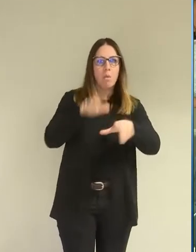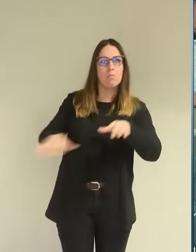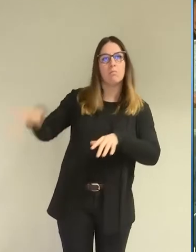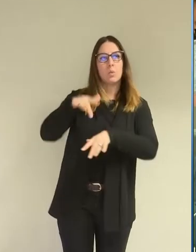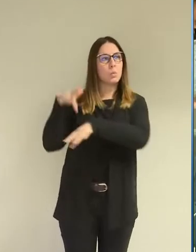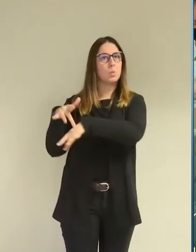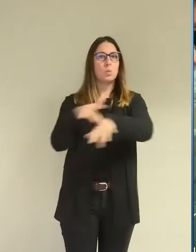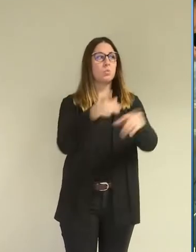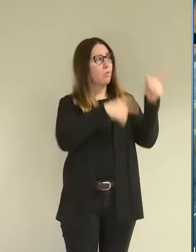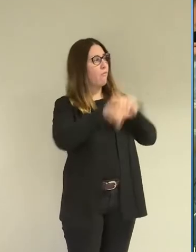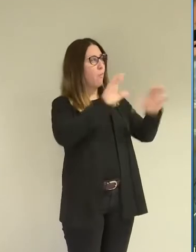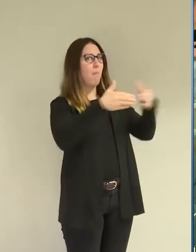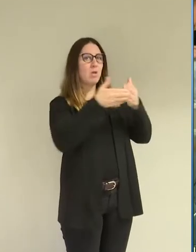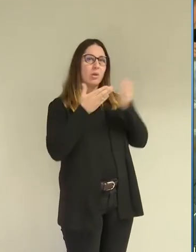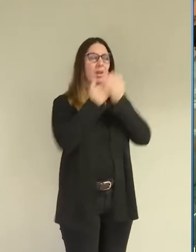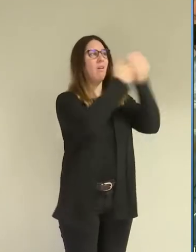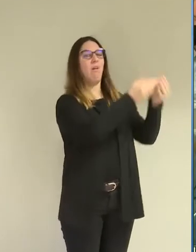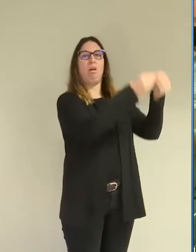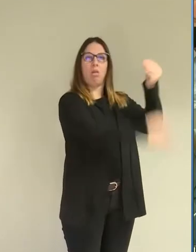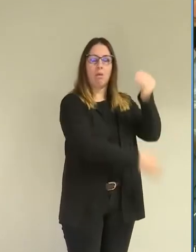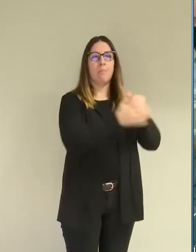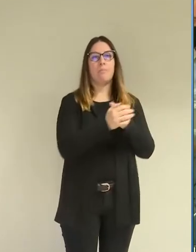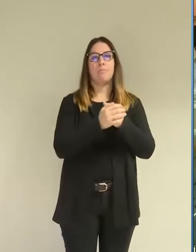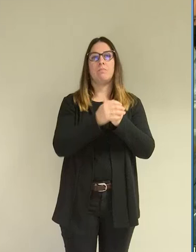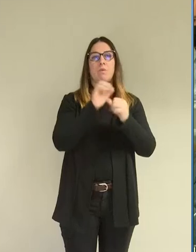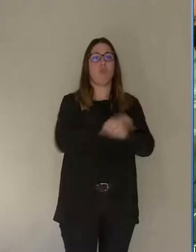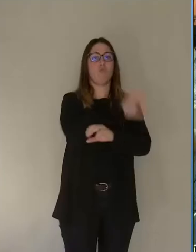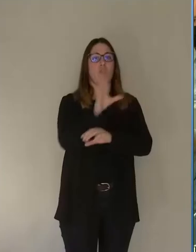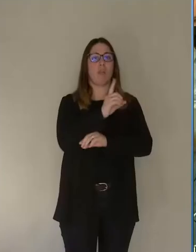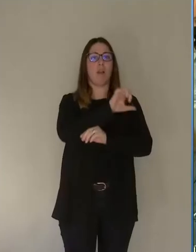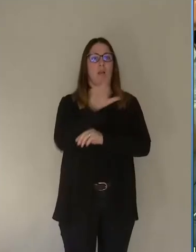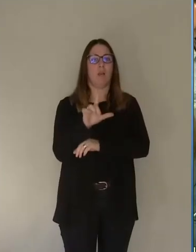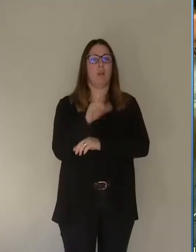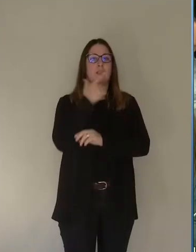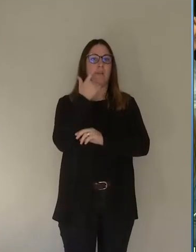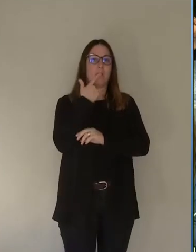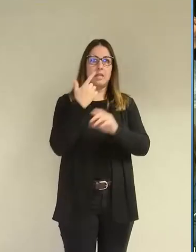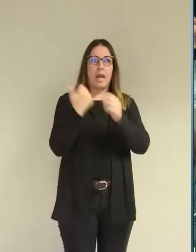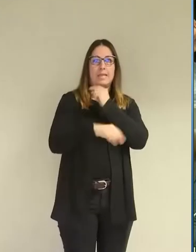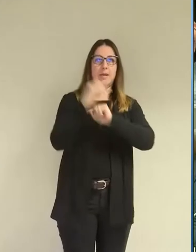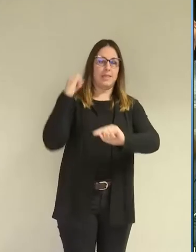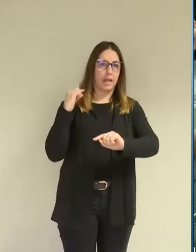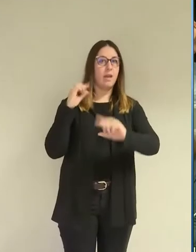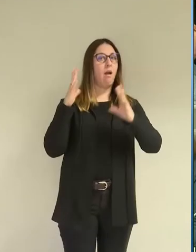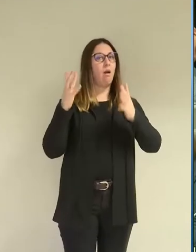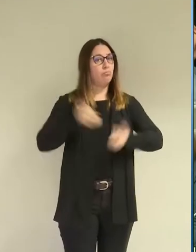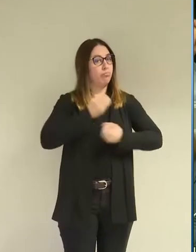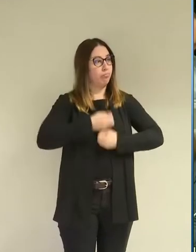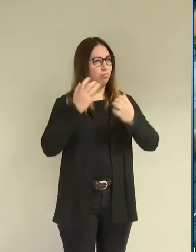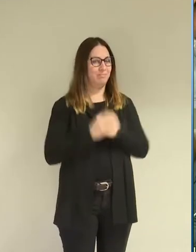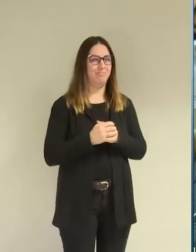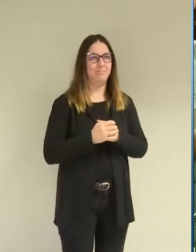par votre majorité le dauphiné libéré sans faisait d'ailleurs le recueil pas plus tard que la semaine dernière une première